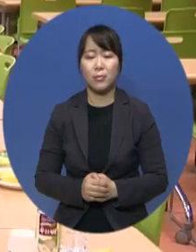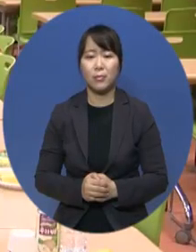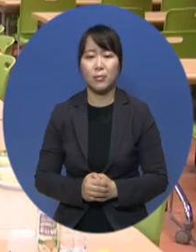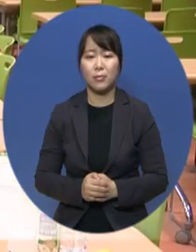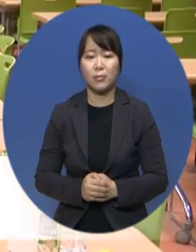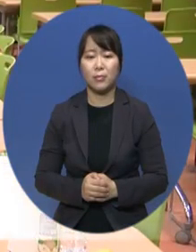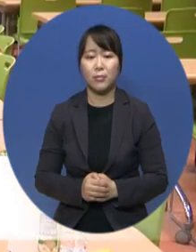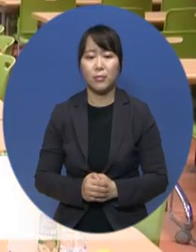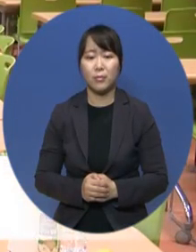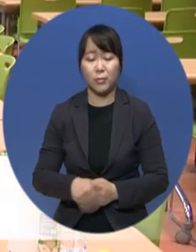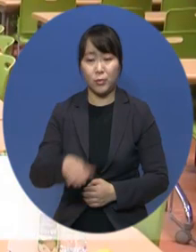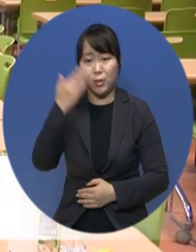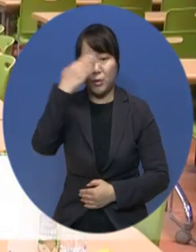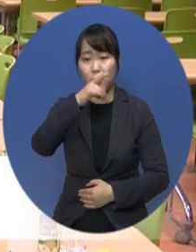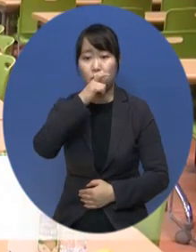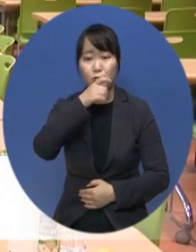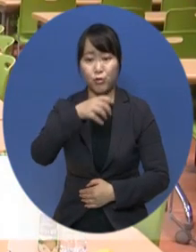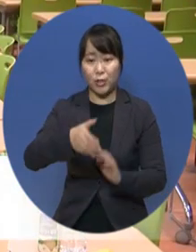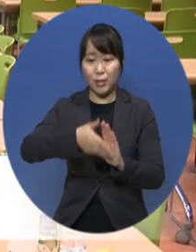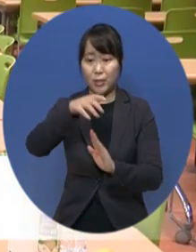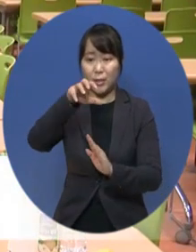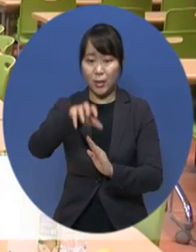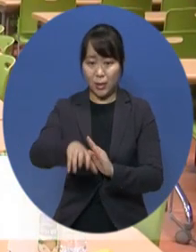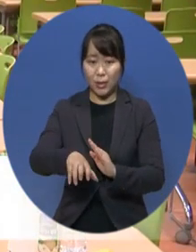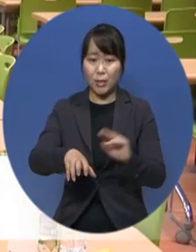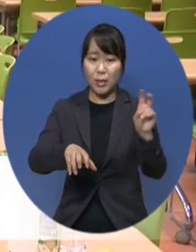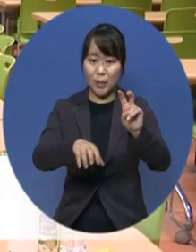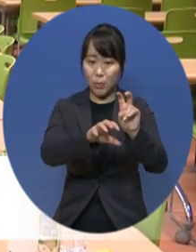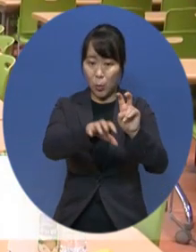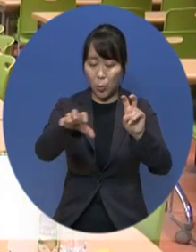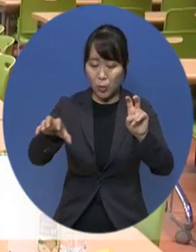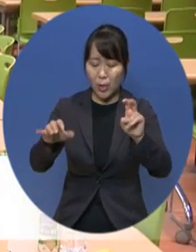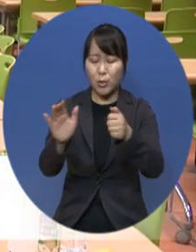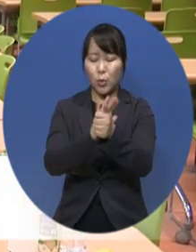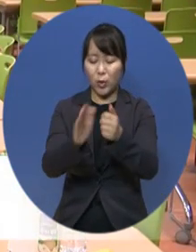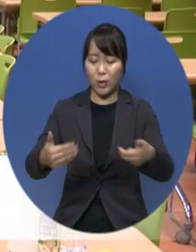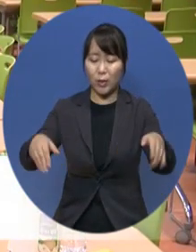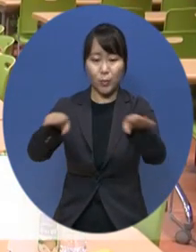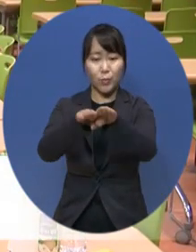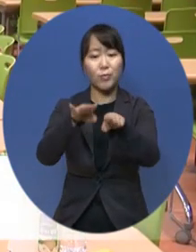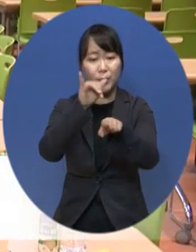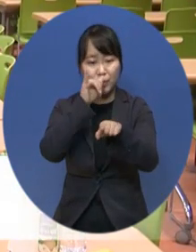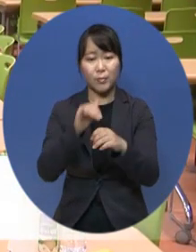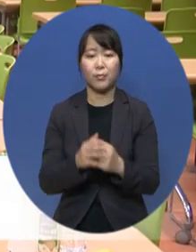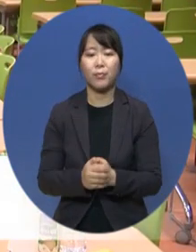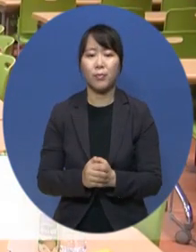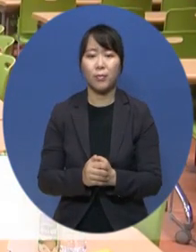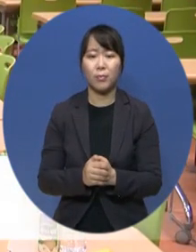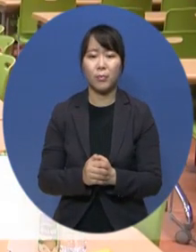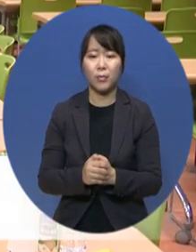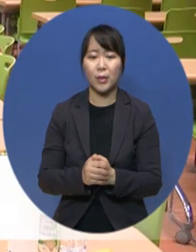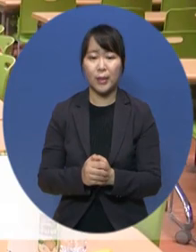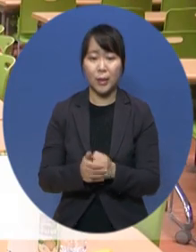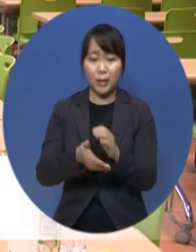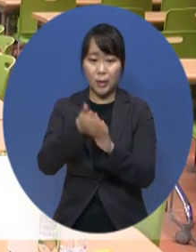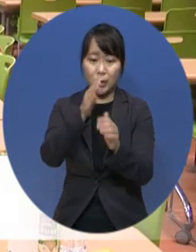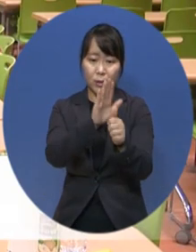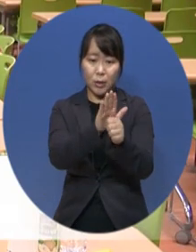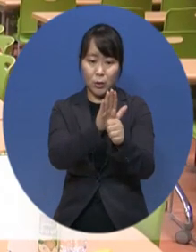우리 여수시에는 약 20여 곳의 요양시설이 있습니다. 시